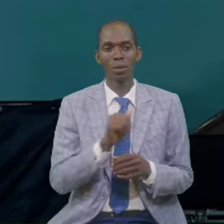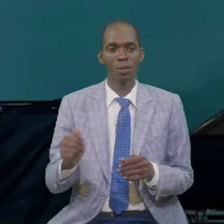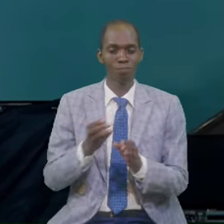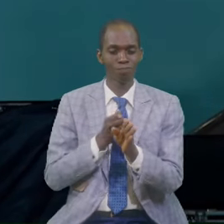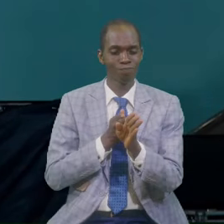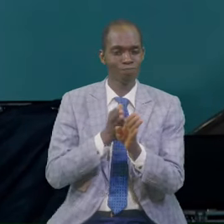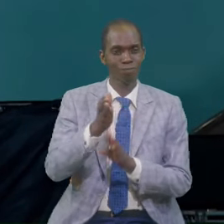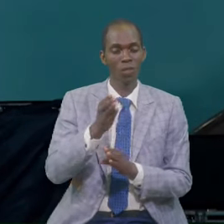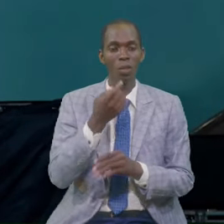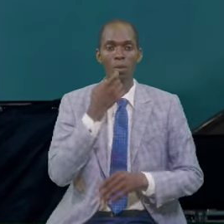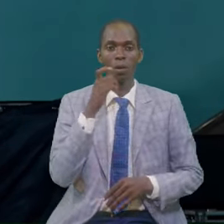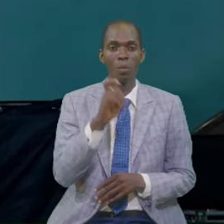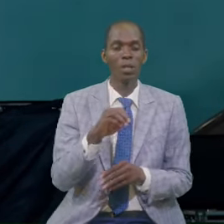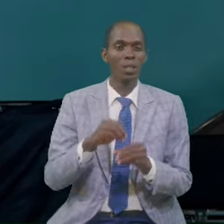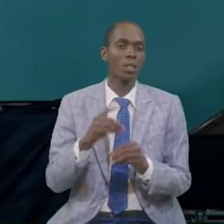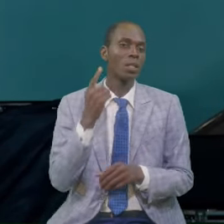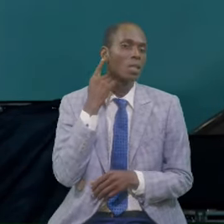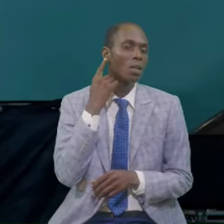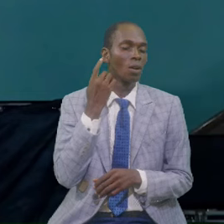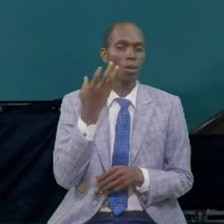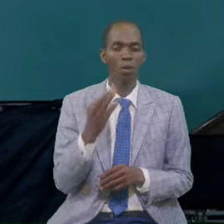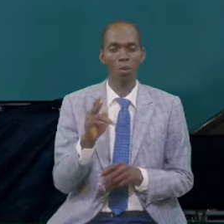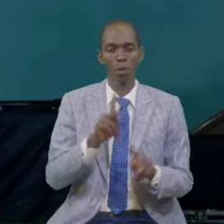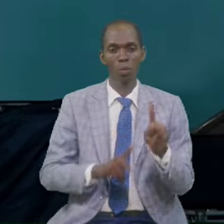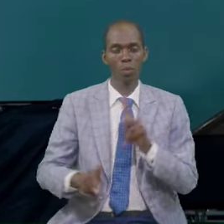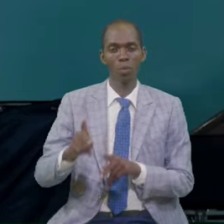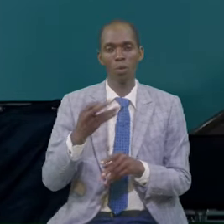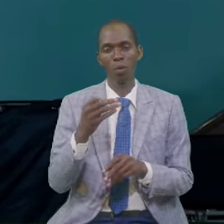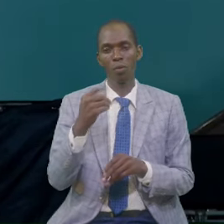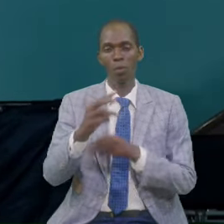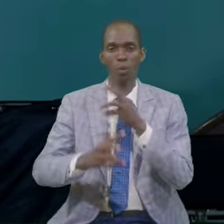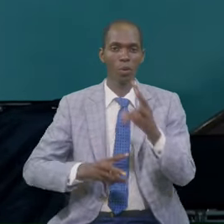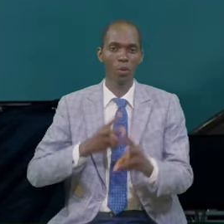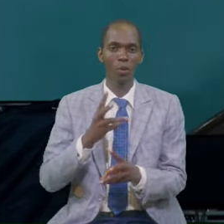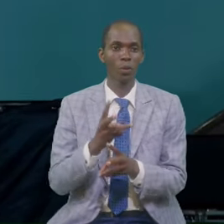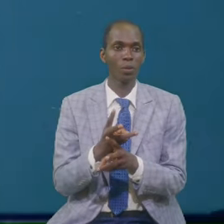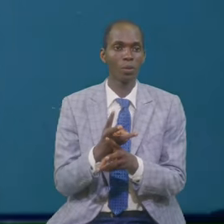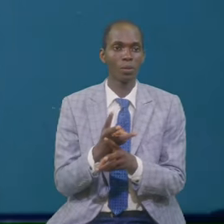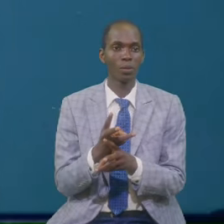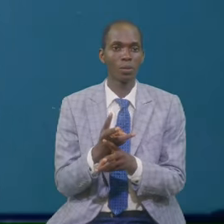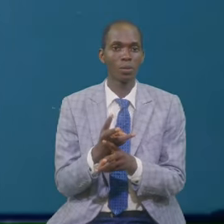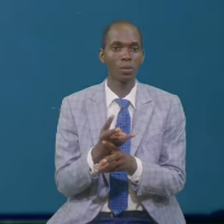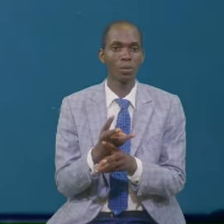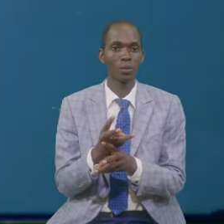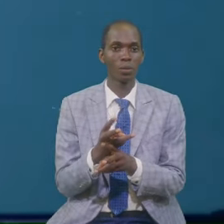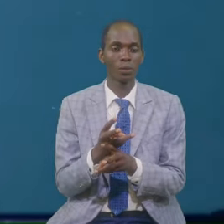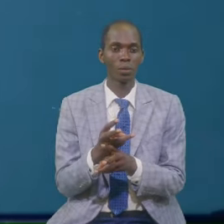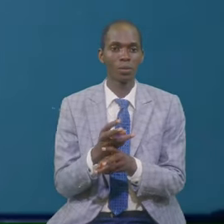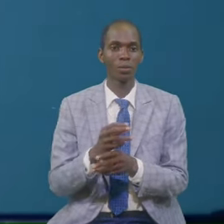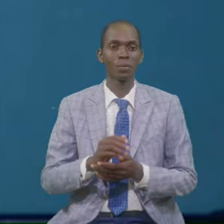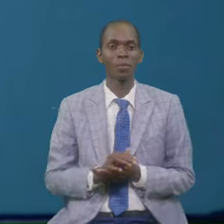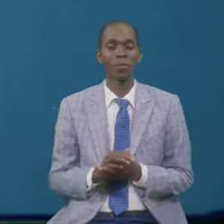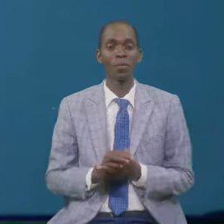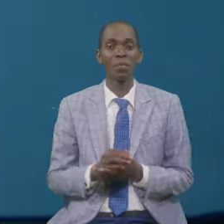the ears of people of the world. ఆనాటి కాలపు ప్రజల వినికిడిలో చాలా వింతైన క్రొత్త ఆజ్ఞ. It's like